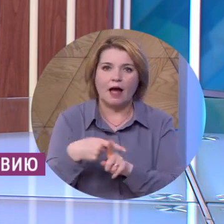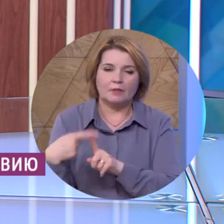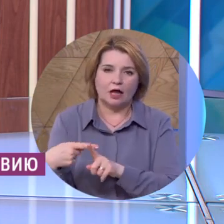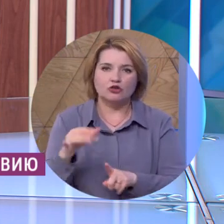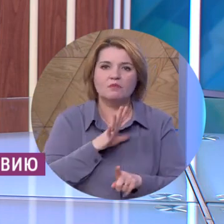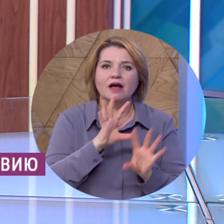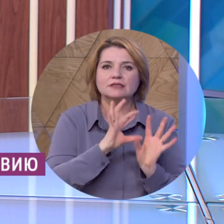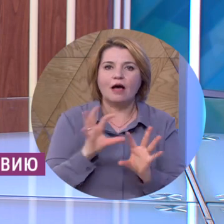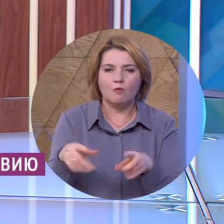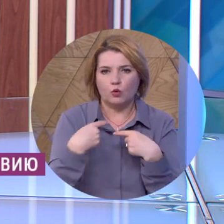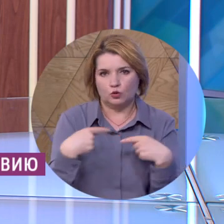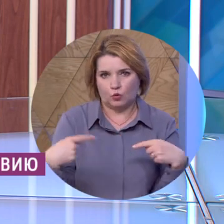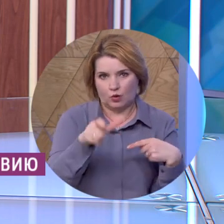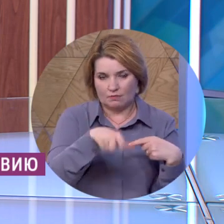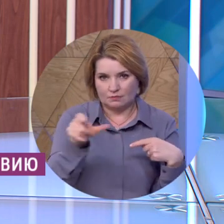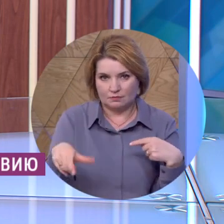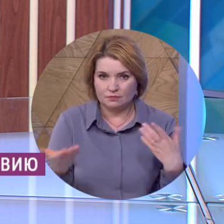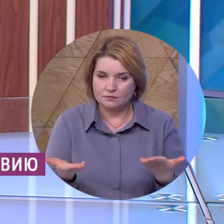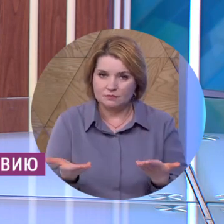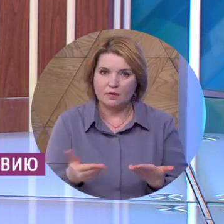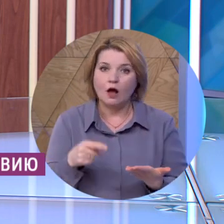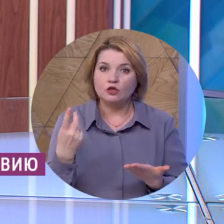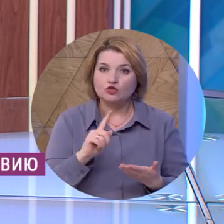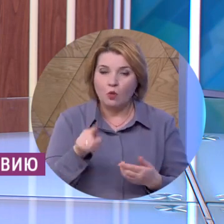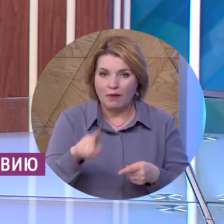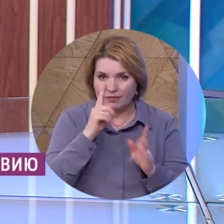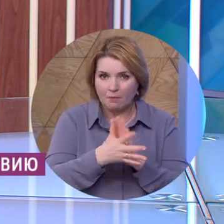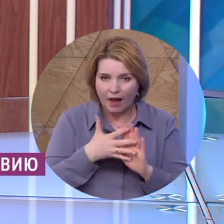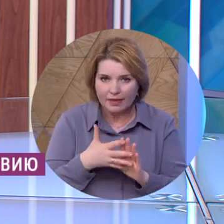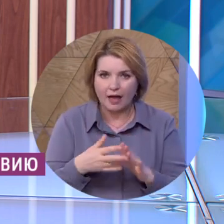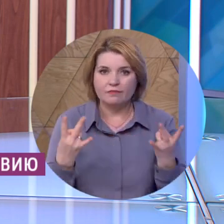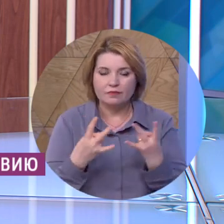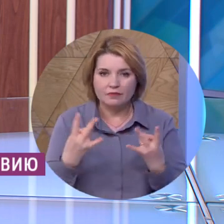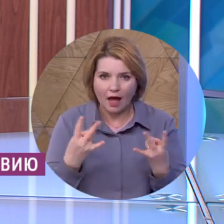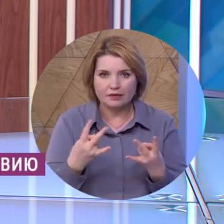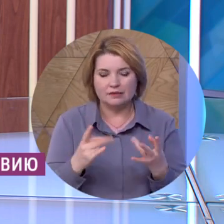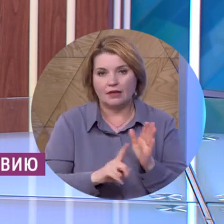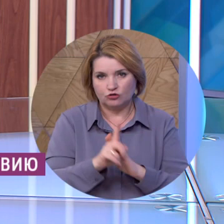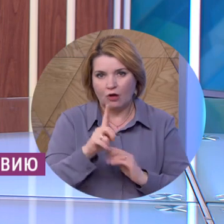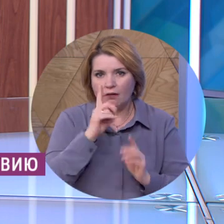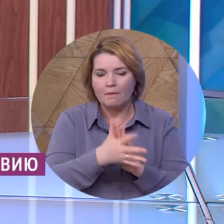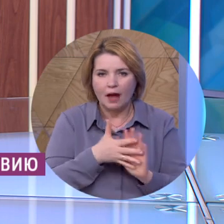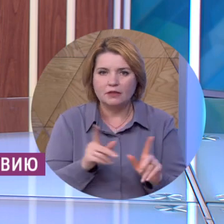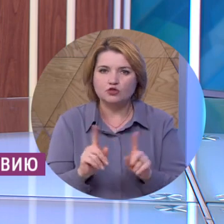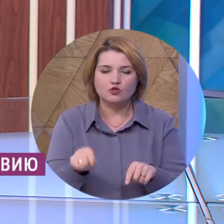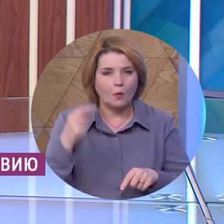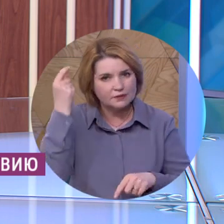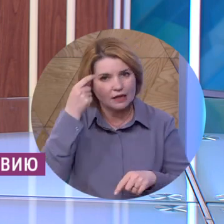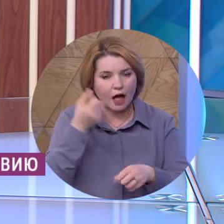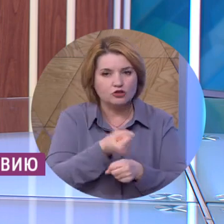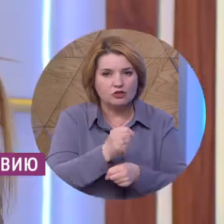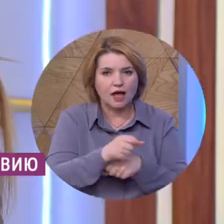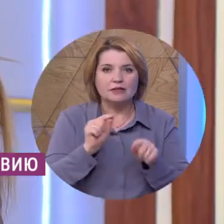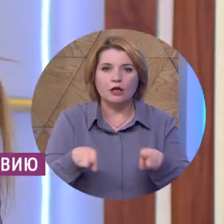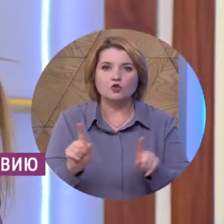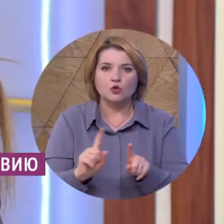другом человеке. И здесь вот, чтобы разделить эти два понятия, важно, наверное, понимать, что психологическое насилие – это то, что приводит